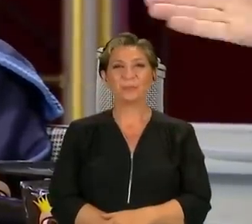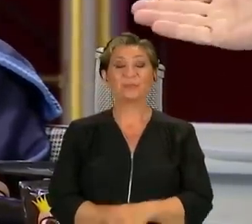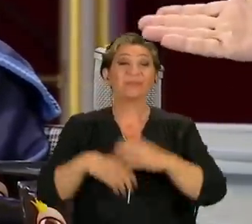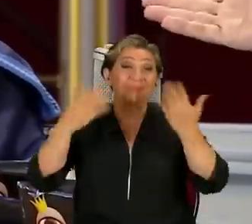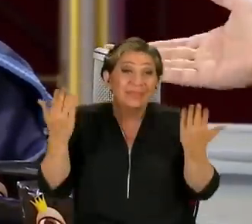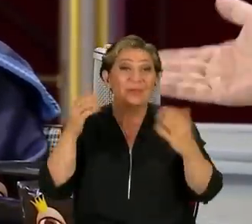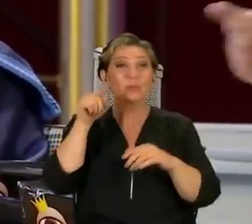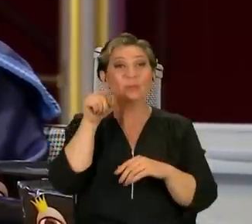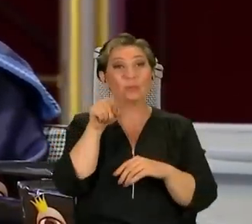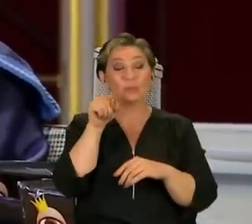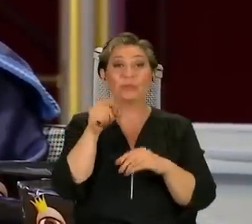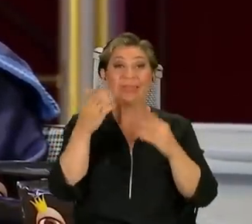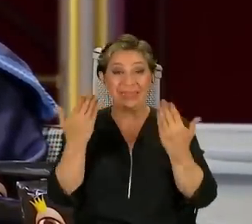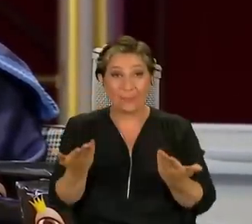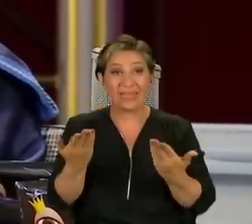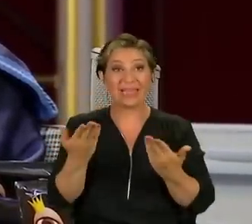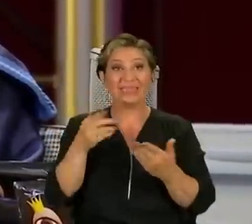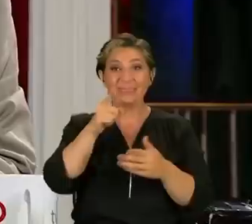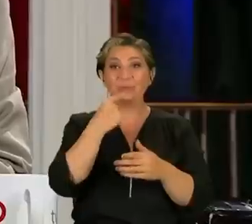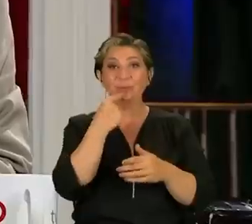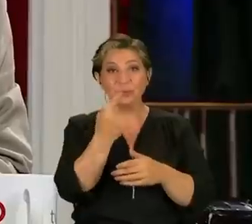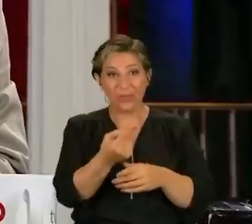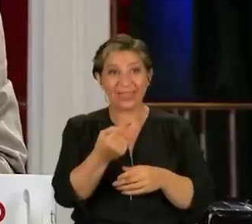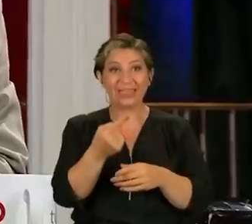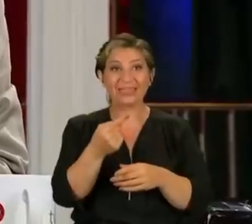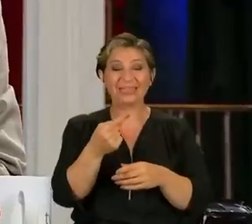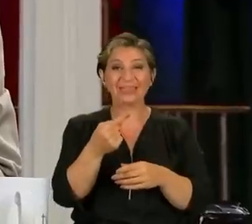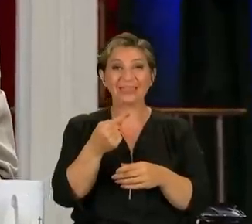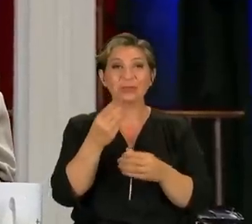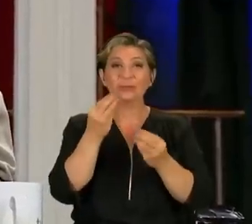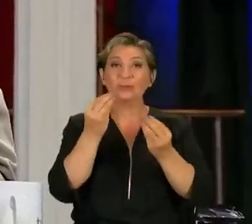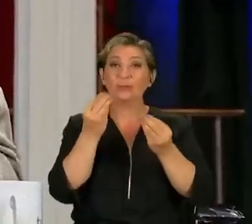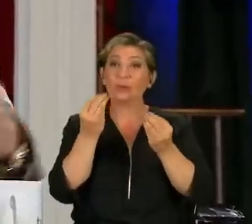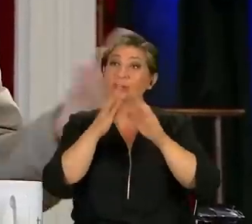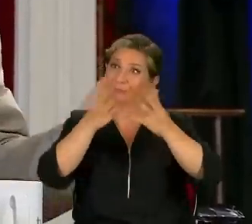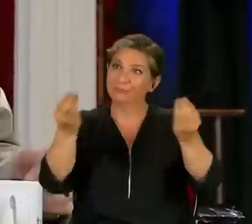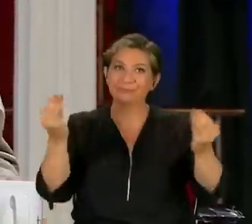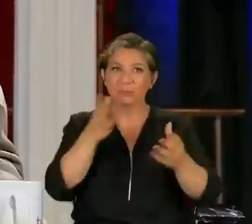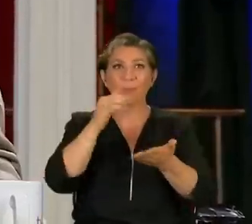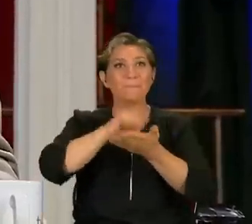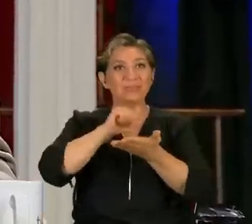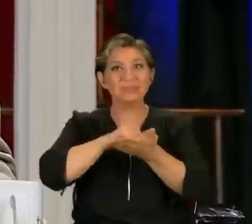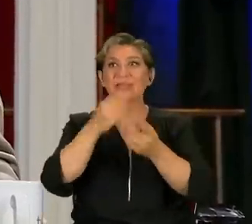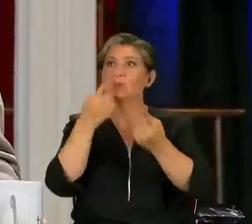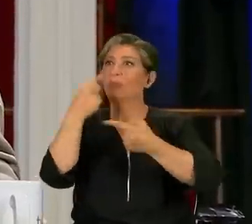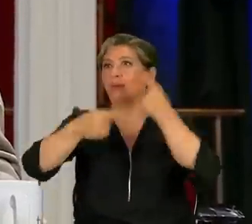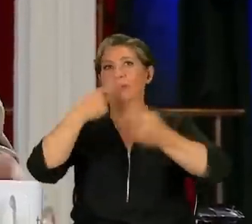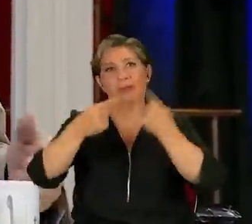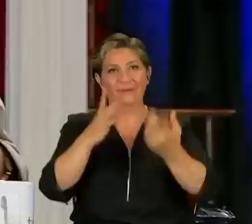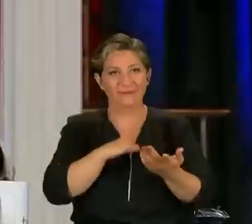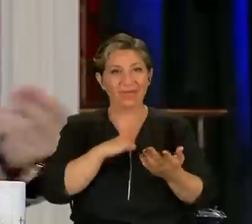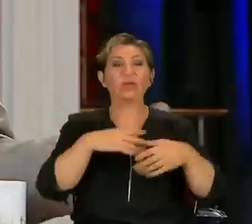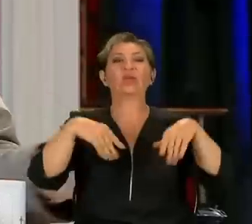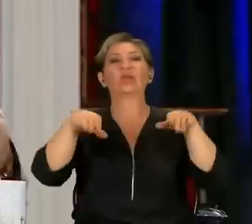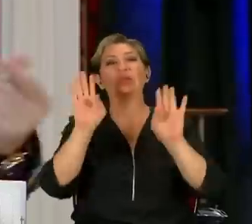Ya işte bunu, bu tabii ki senin bu söylediklerinin çok kişi de biliyorsunuz basında filan da çıkıyor.